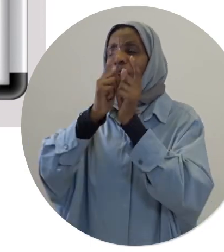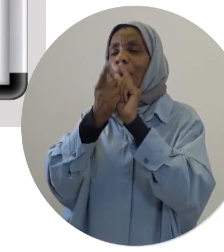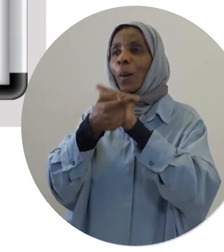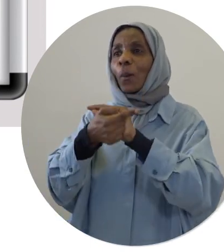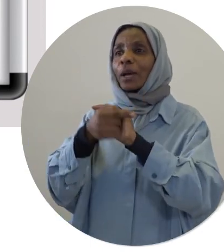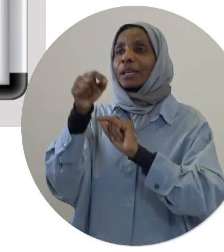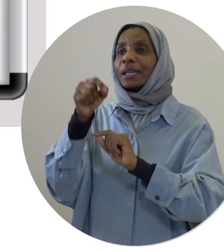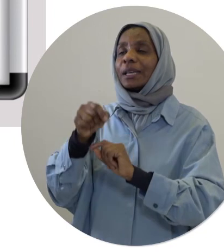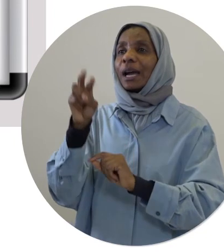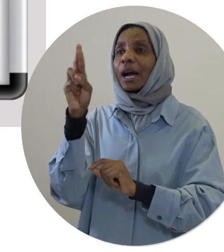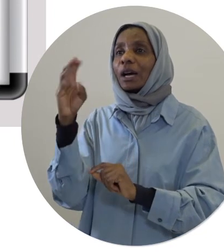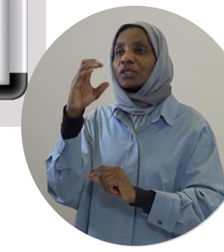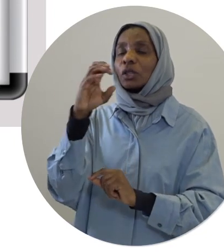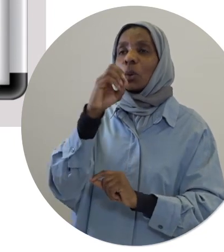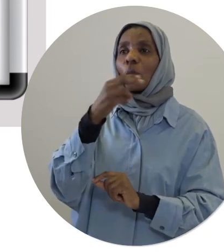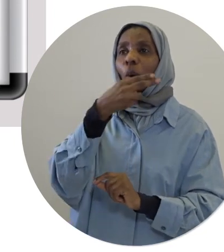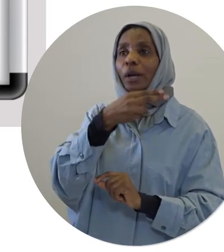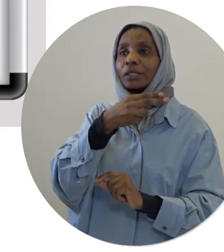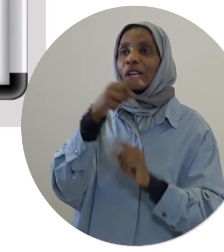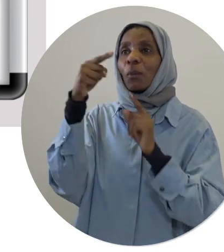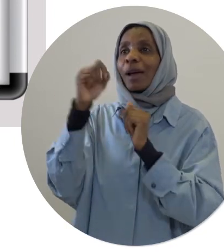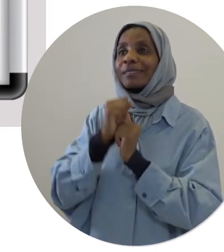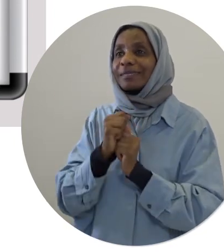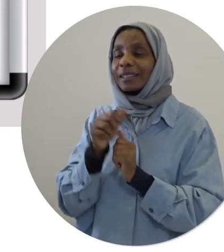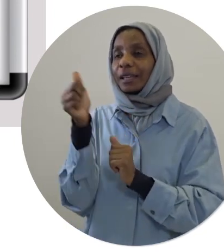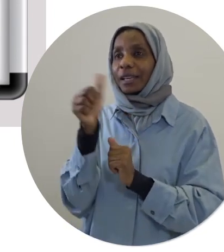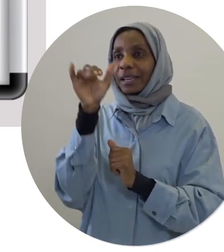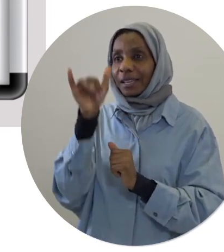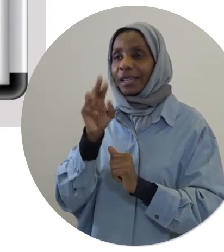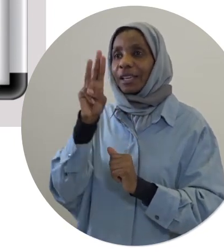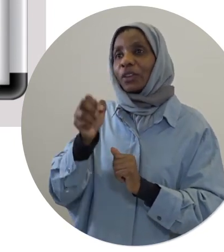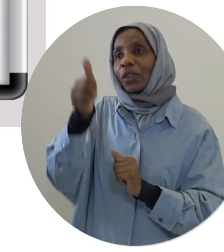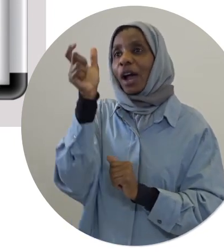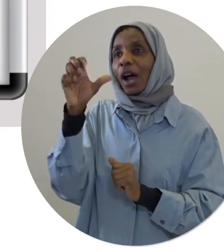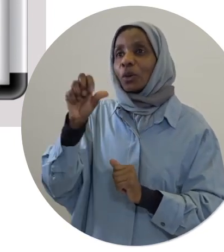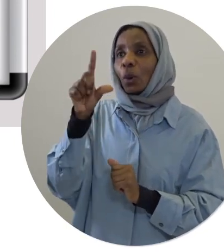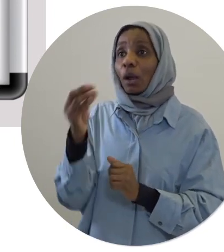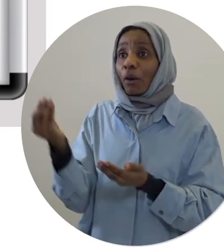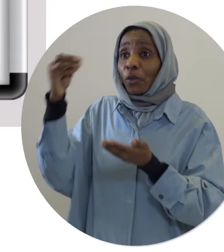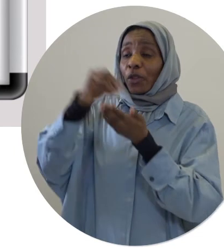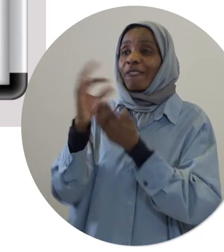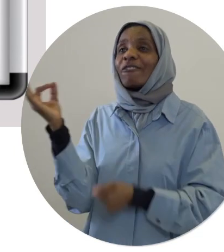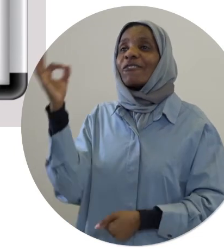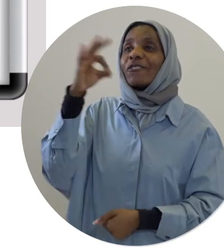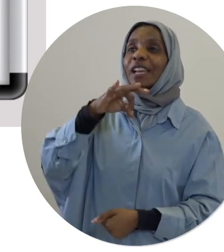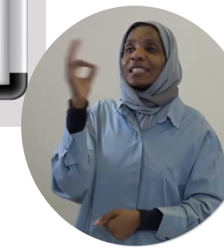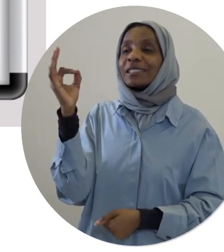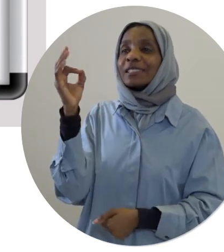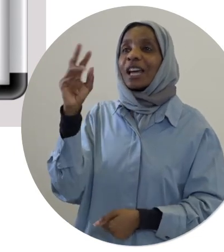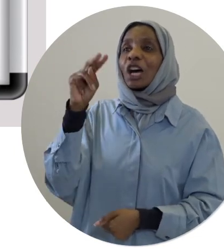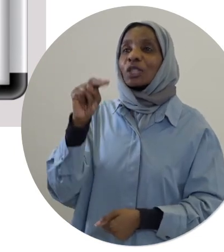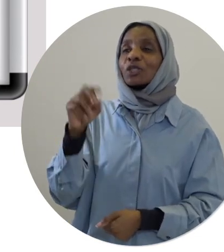الصوديوم سيتحول إلى الكحول المقابل وهو الإيثانول. عند إضافة فلز